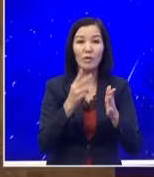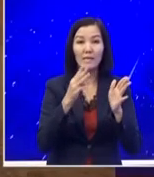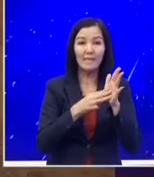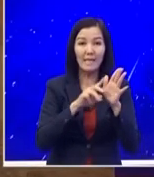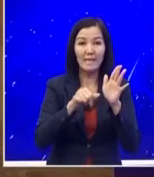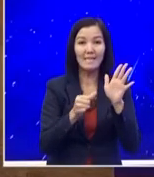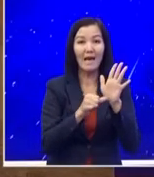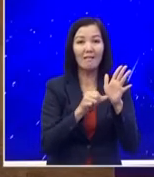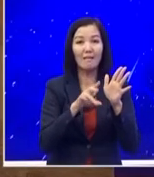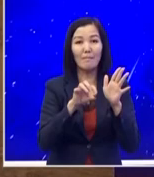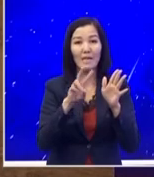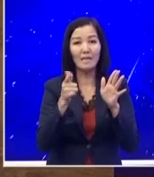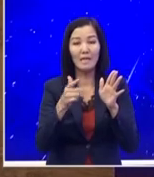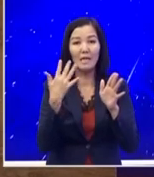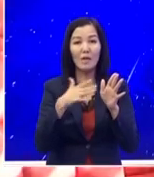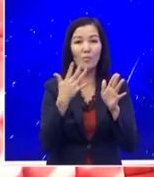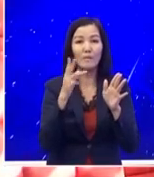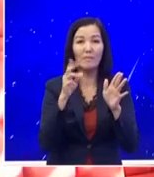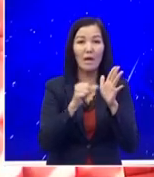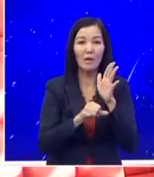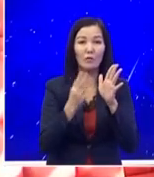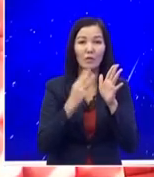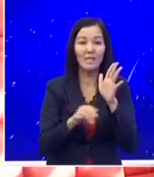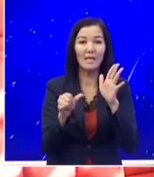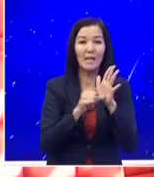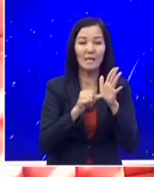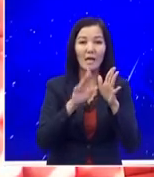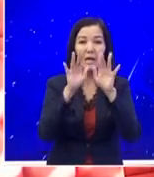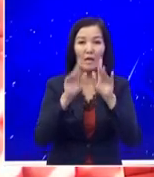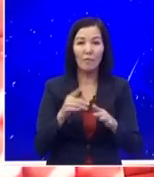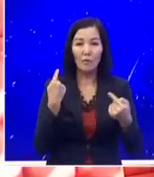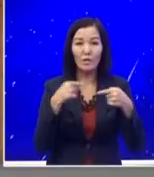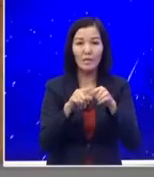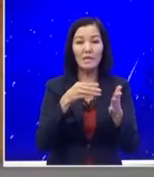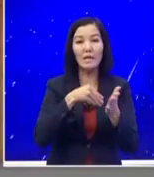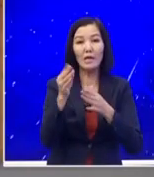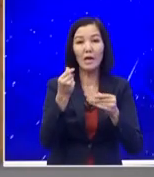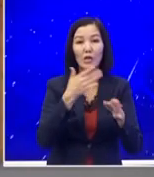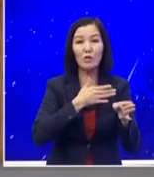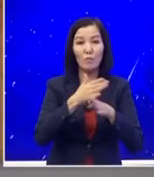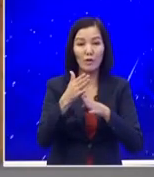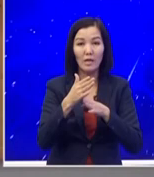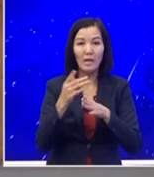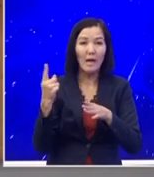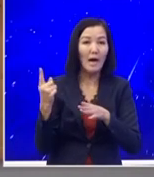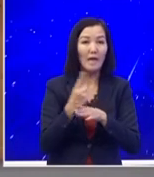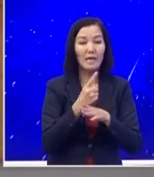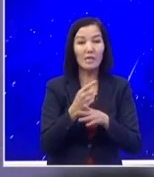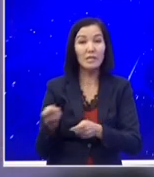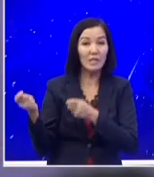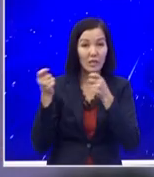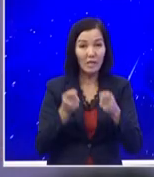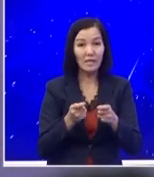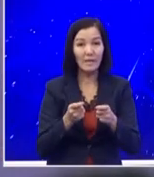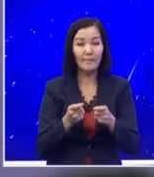8-де 6 миллиард теңгеге 55 686 компьютерлік техника алуға қаржы бөлінген. Оның алғашқы легі